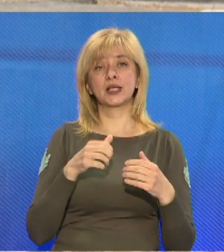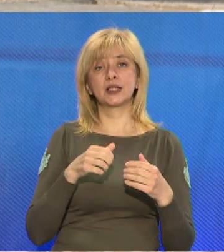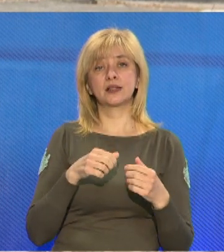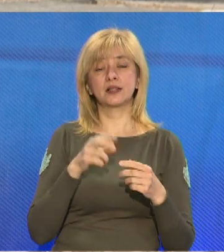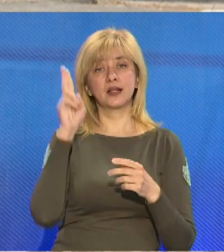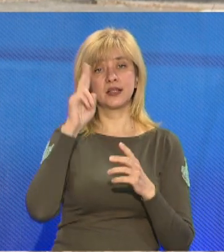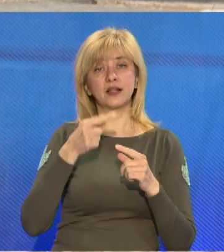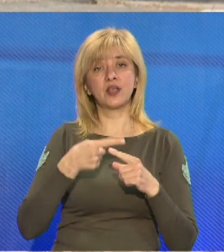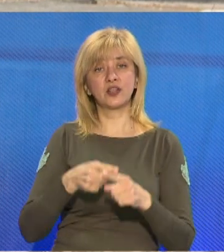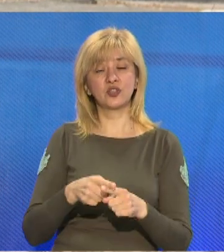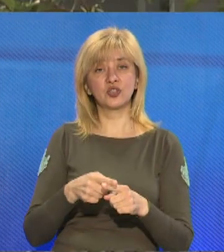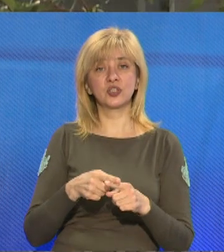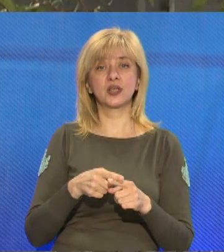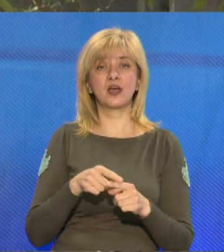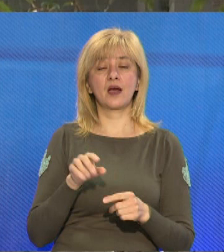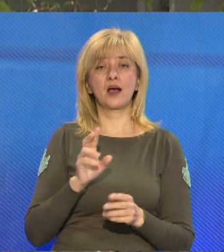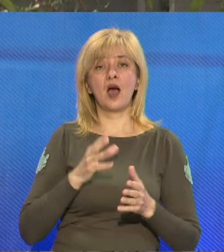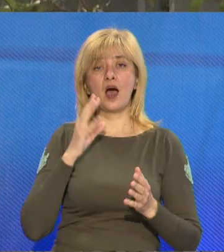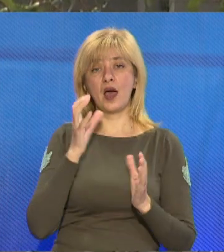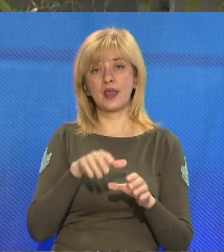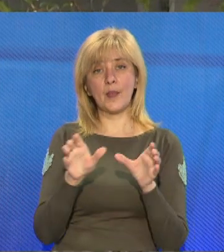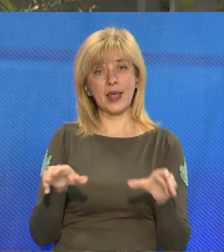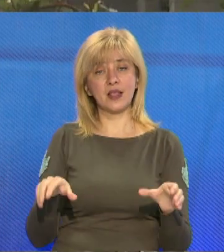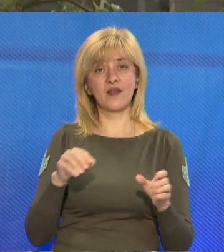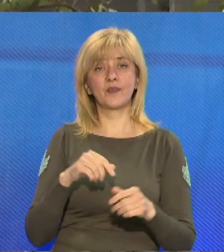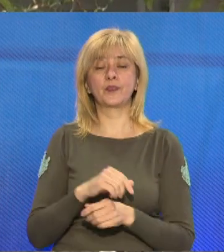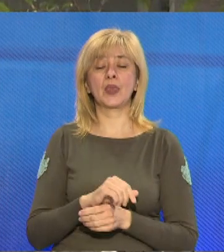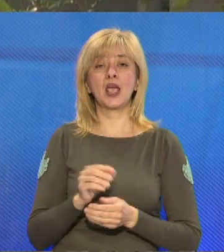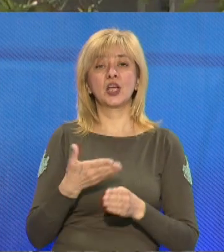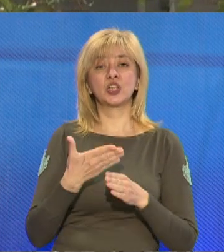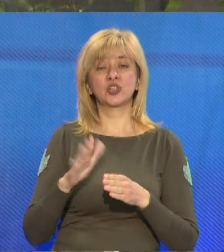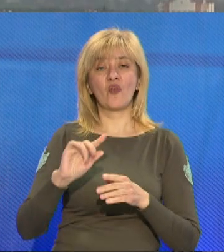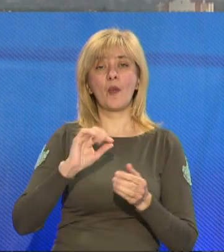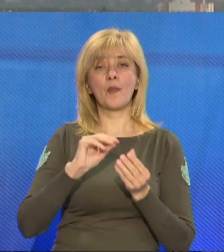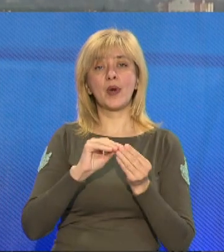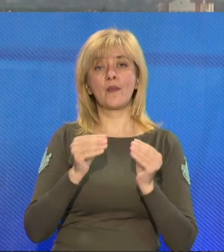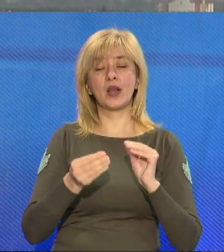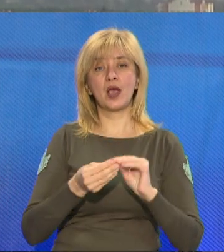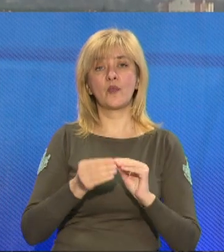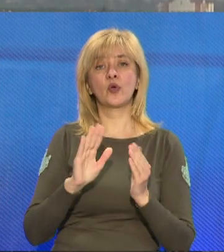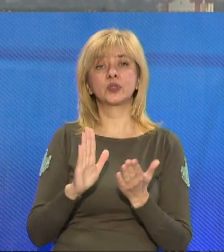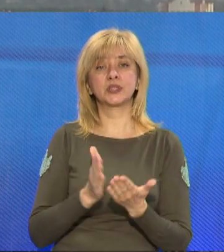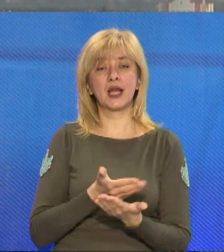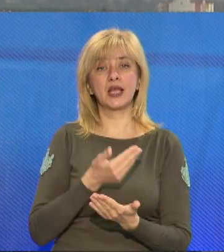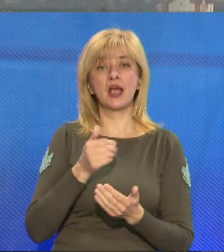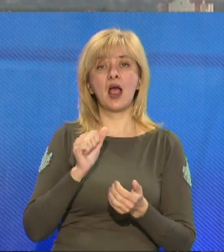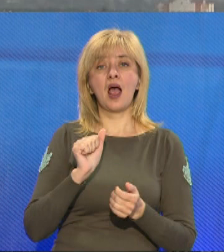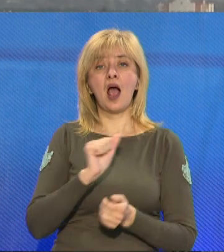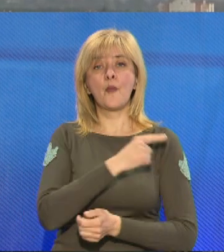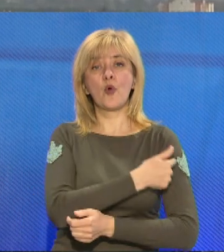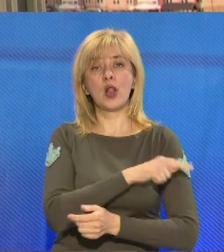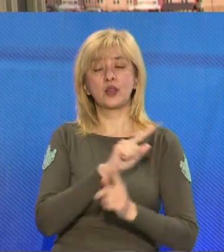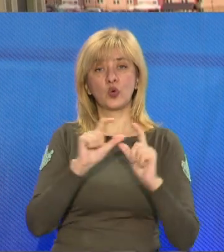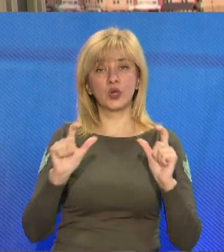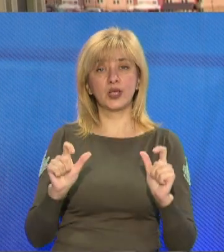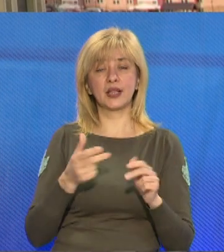отоплення, вентиляція. Частково проблему запотребованности Альшанки у медицинском объекте сняли амбулатории для дорослых и детей у